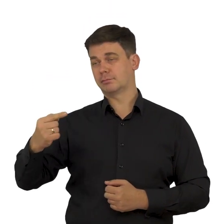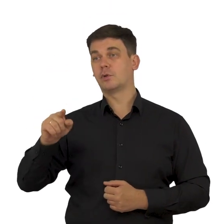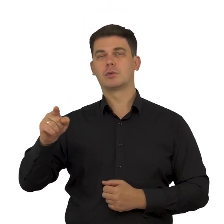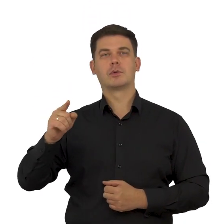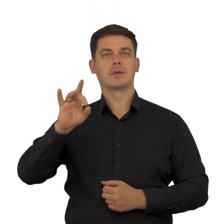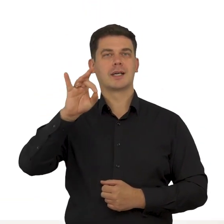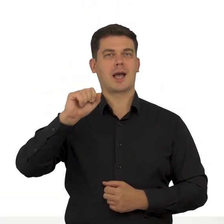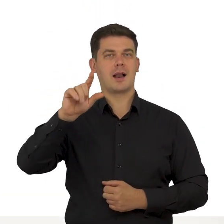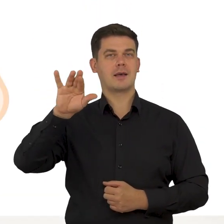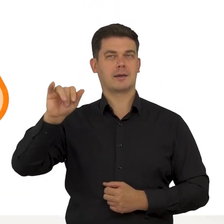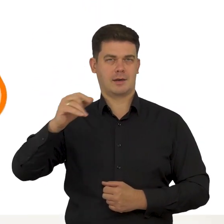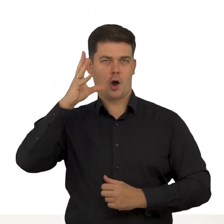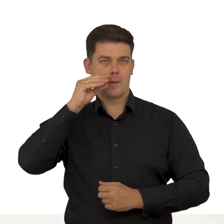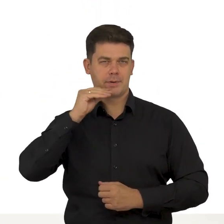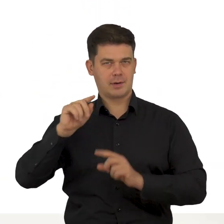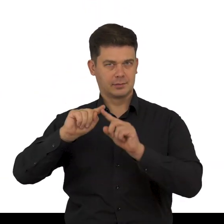następnie ikony Galeria.